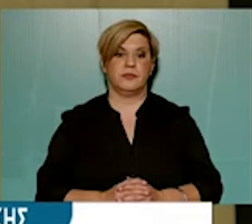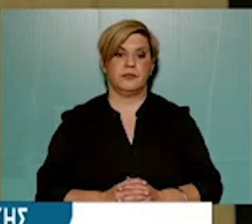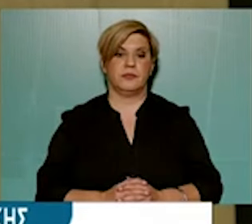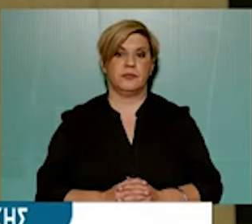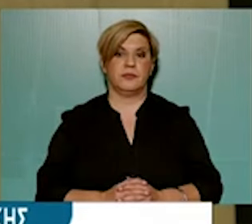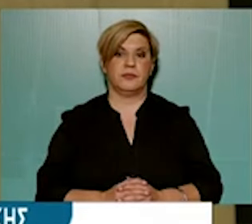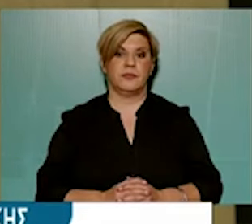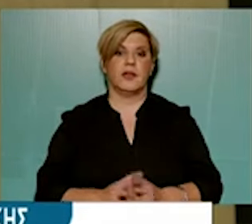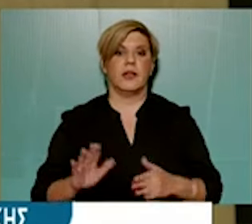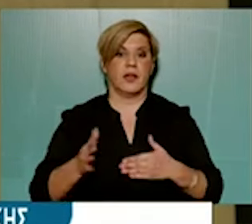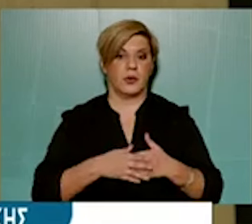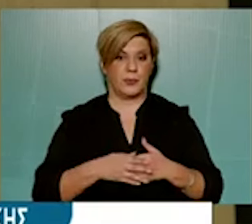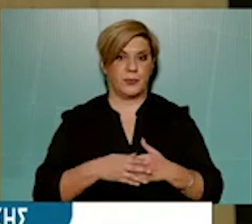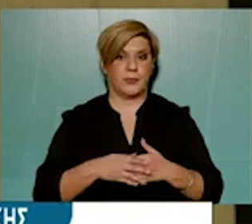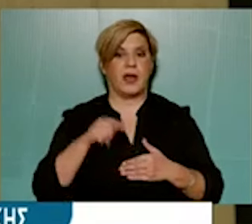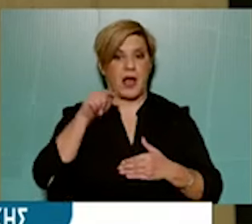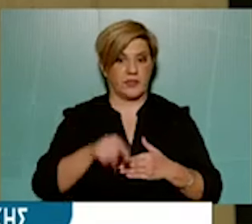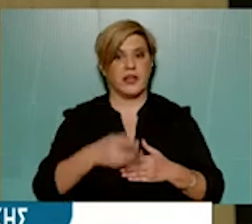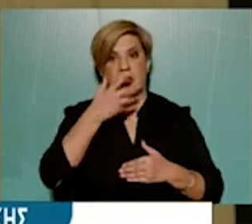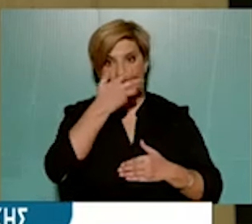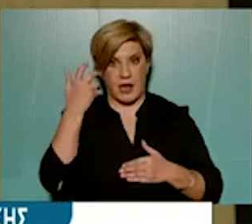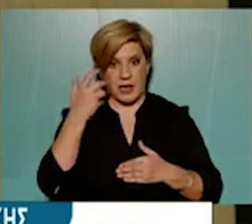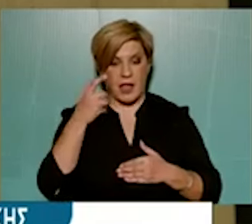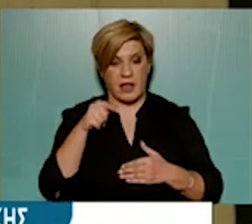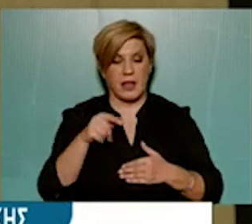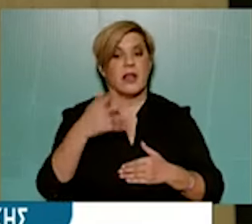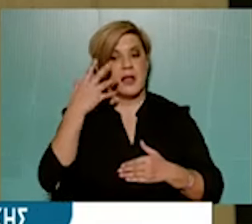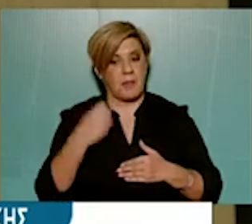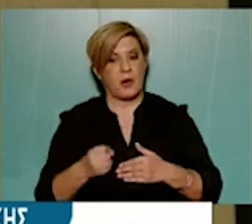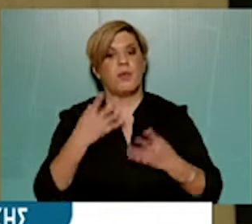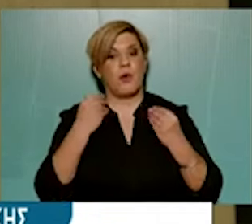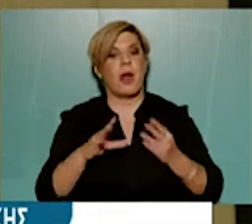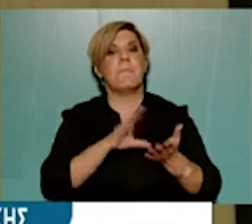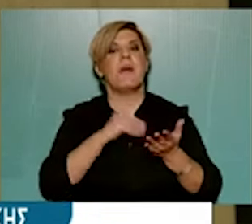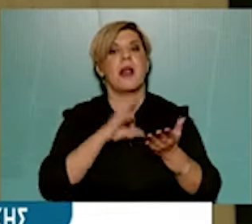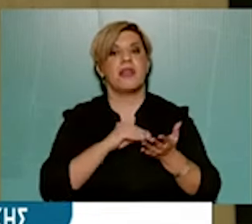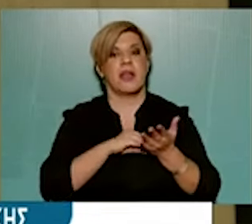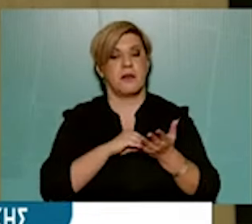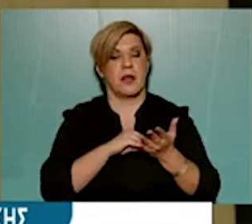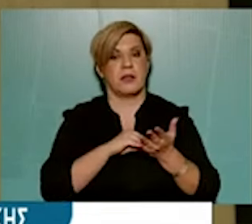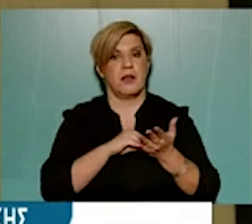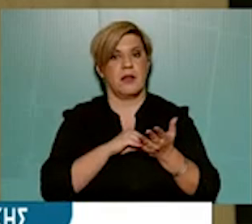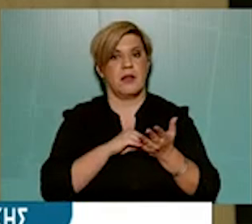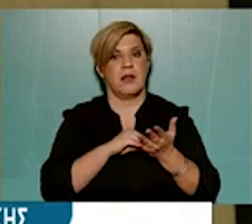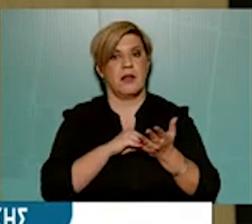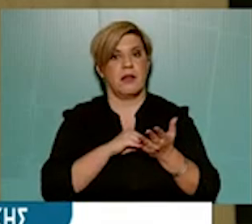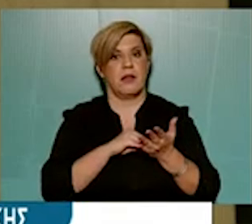Ναι, ναι, κλείνω. Λοιπόν, με αυτή την έννοια υπάρχουν πολλά παραδείγματα